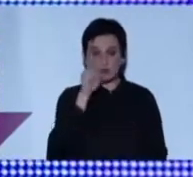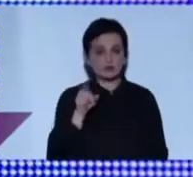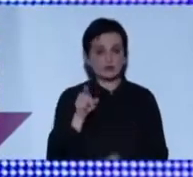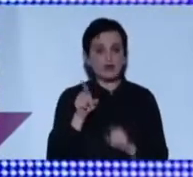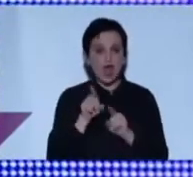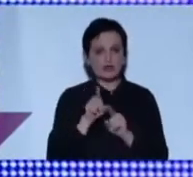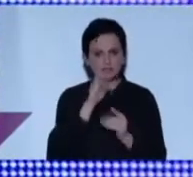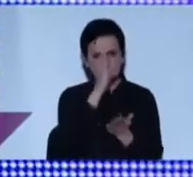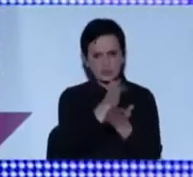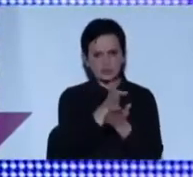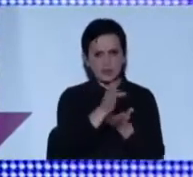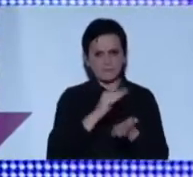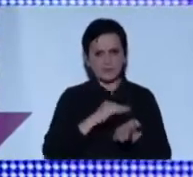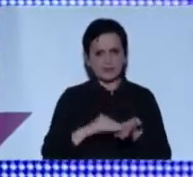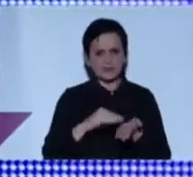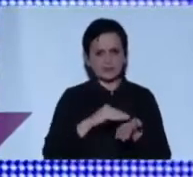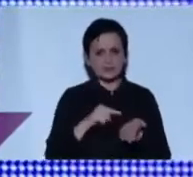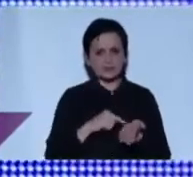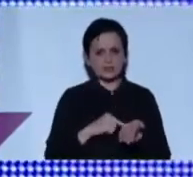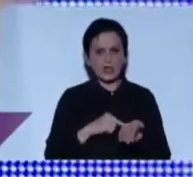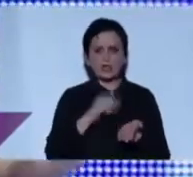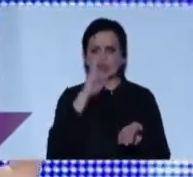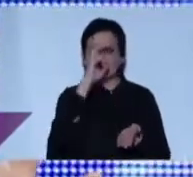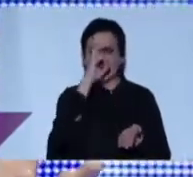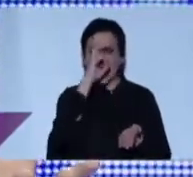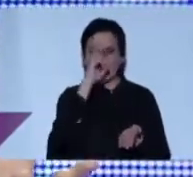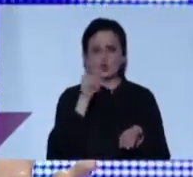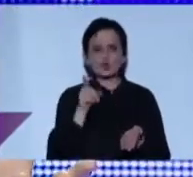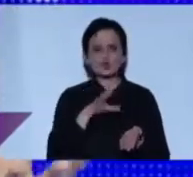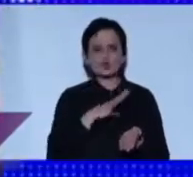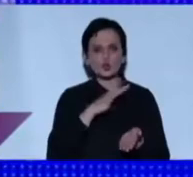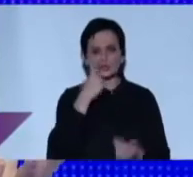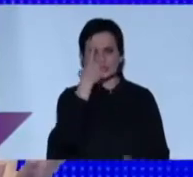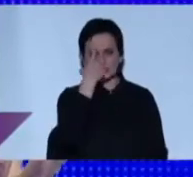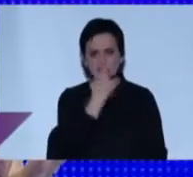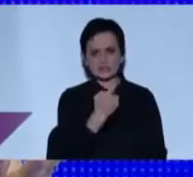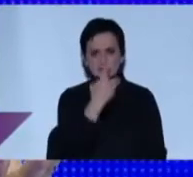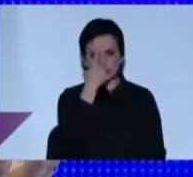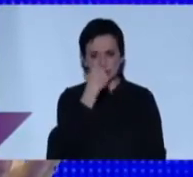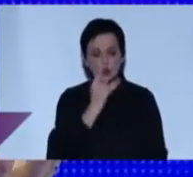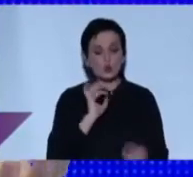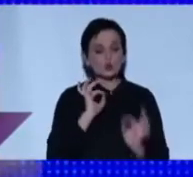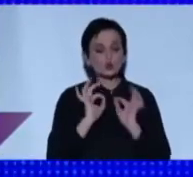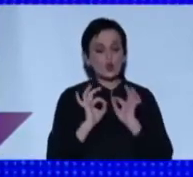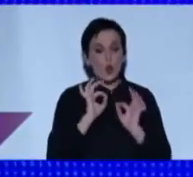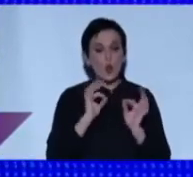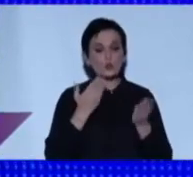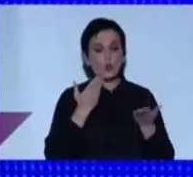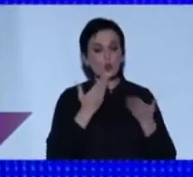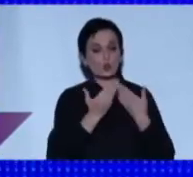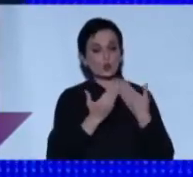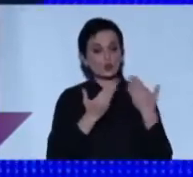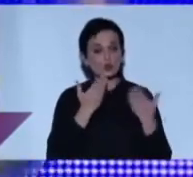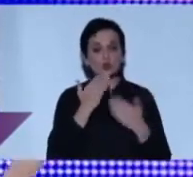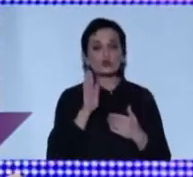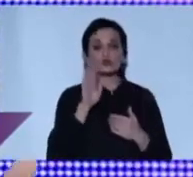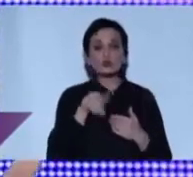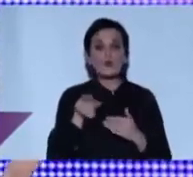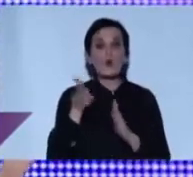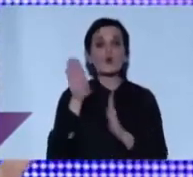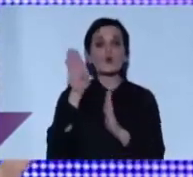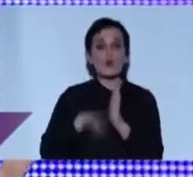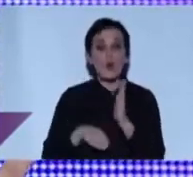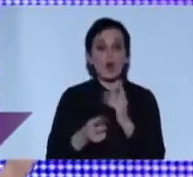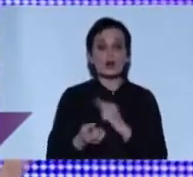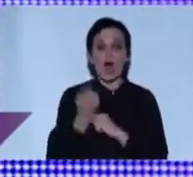ეს ეწერენ პირდაპირ. ამ ხელისუფლებას ჰქონდა რაღაც სიგნალები, რომ ნორმალური ურთიერთობა ექნებოდა, თუმცა ესენი უფრო